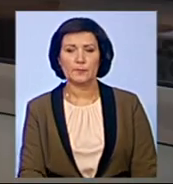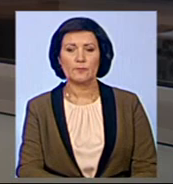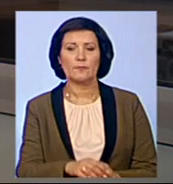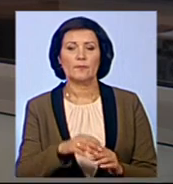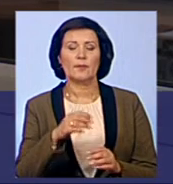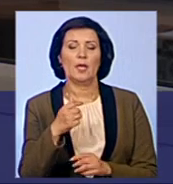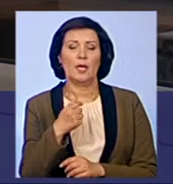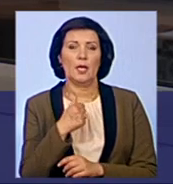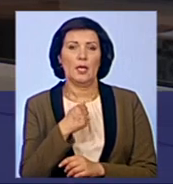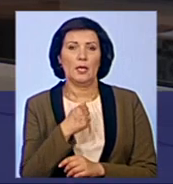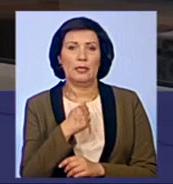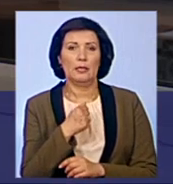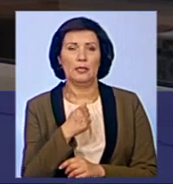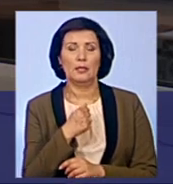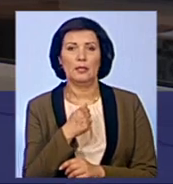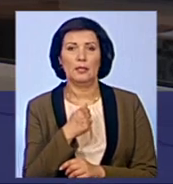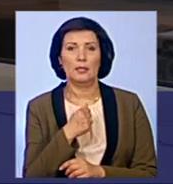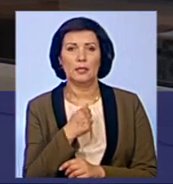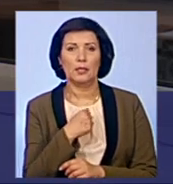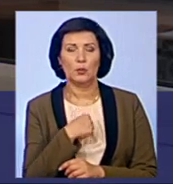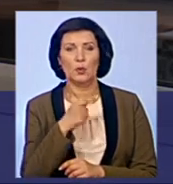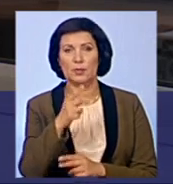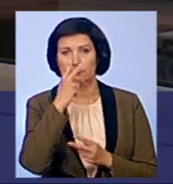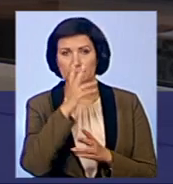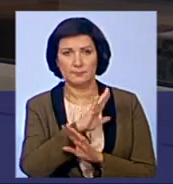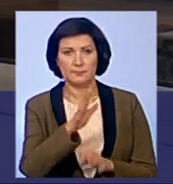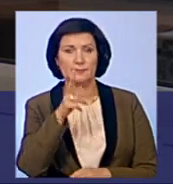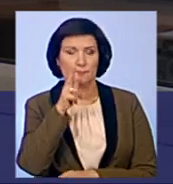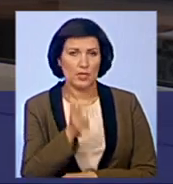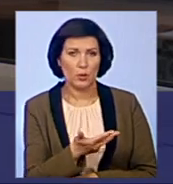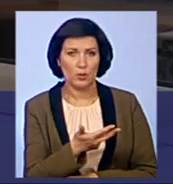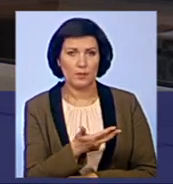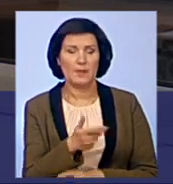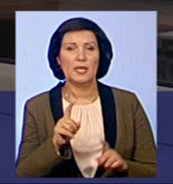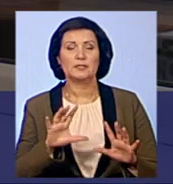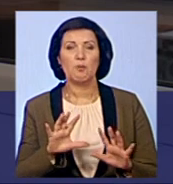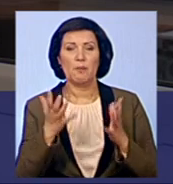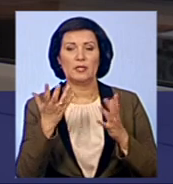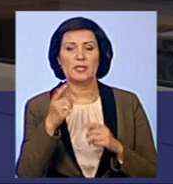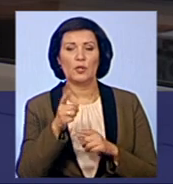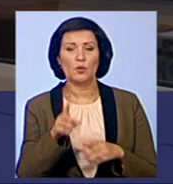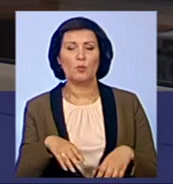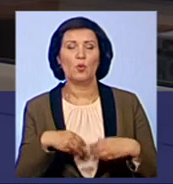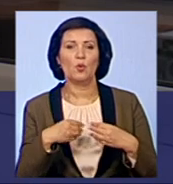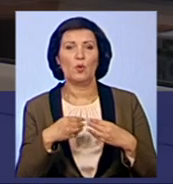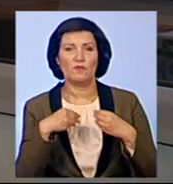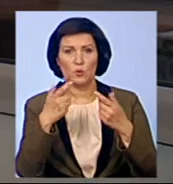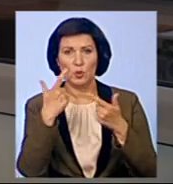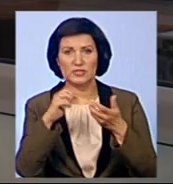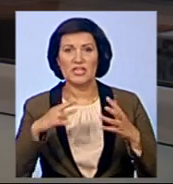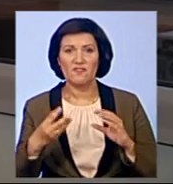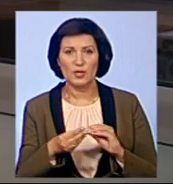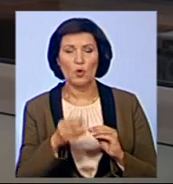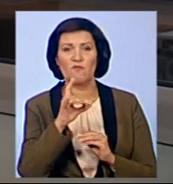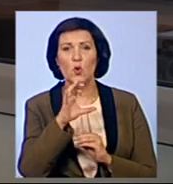його не бачив 3 роки з того моменту, як... Я його не бачив 3 роки з того моменту, як йому виносили вирок у